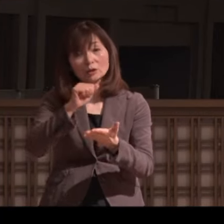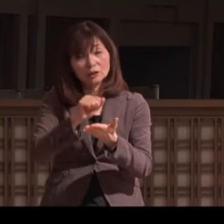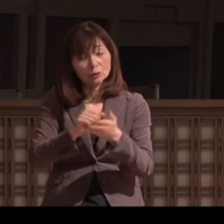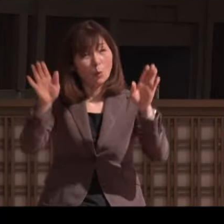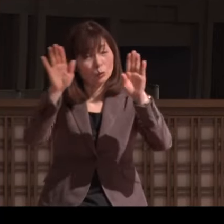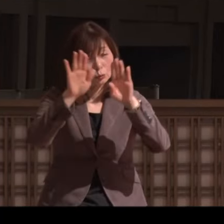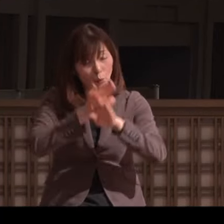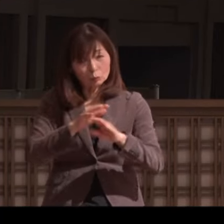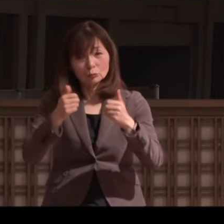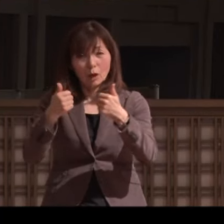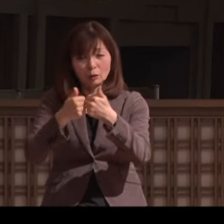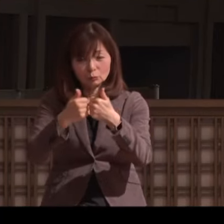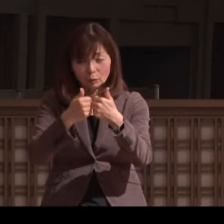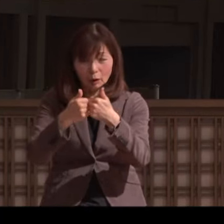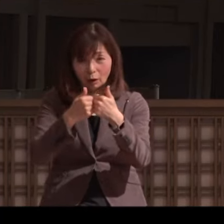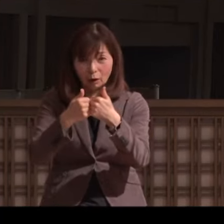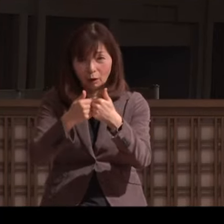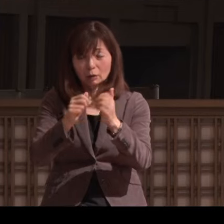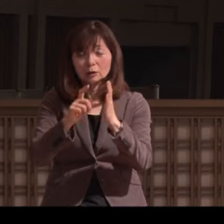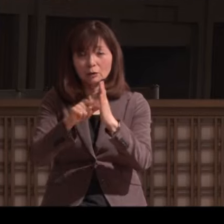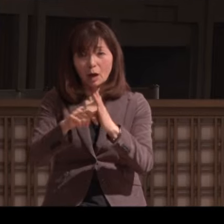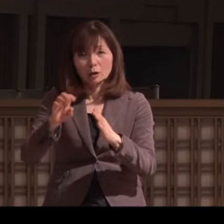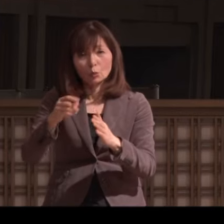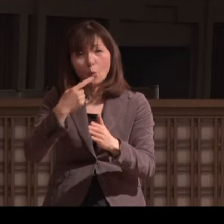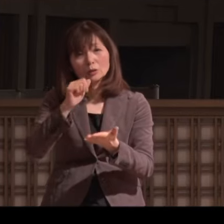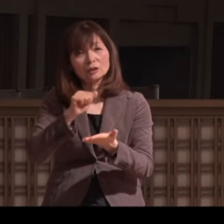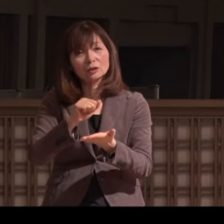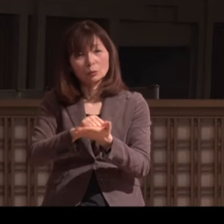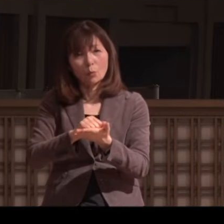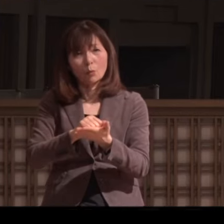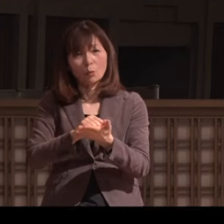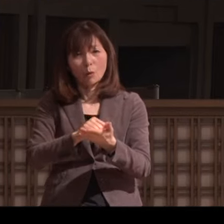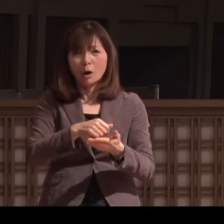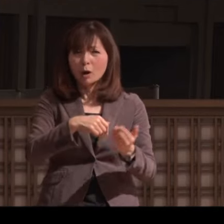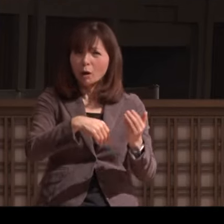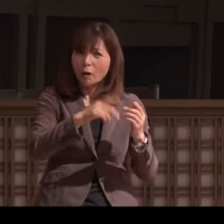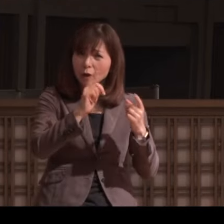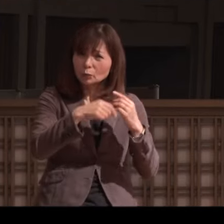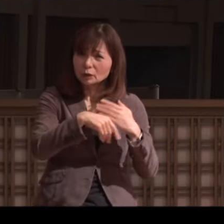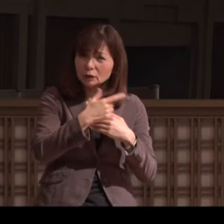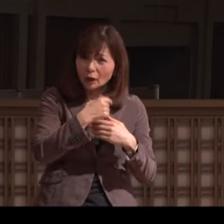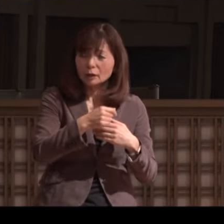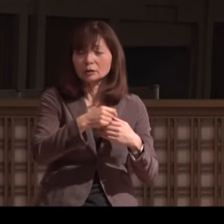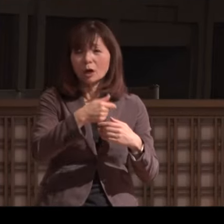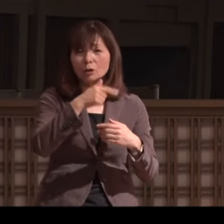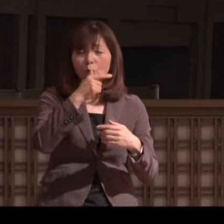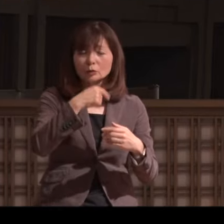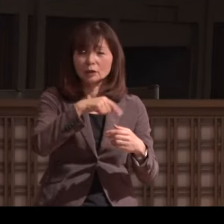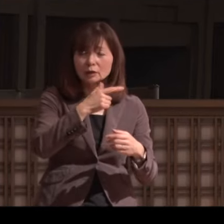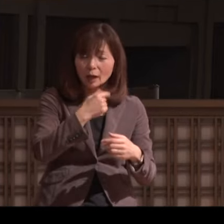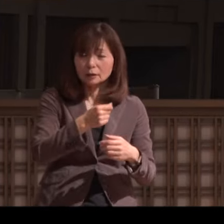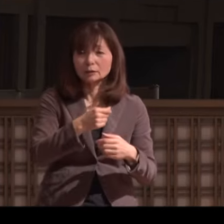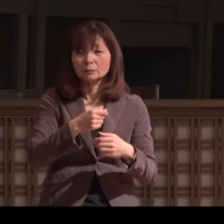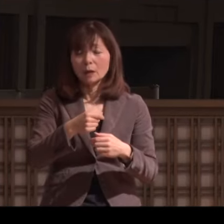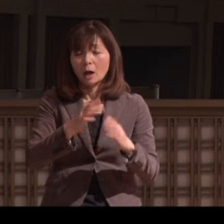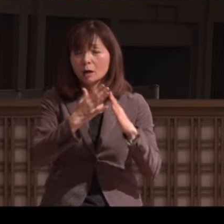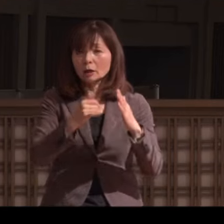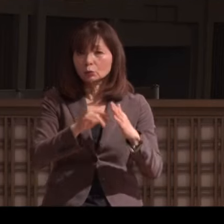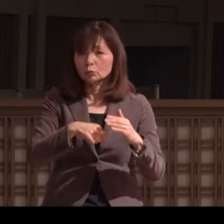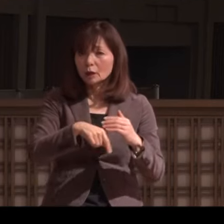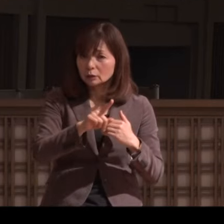集まって相談したりってやっていたら土曜日日曜日どっかに飲みに行って割勘したら5000ずつでしたとか家族でどっか